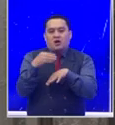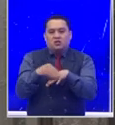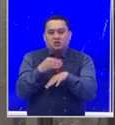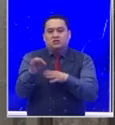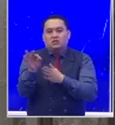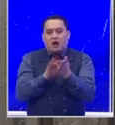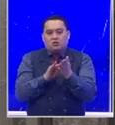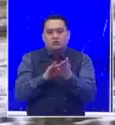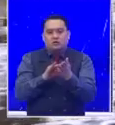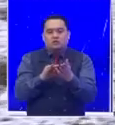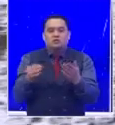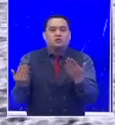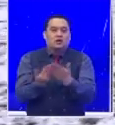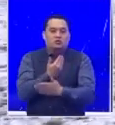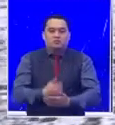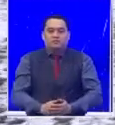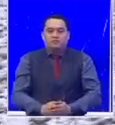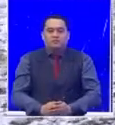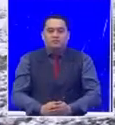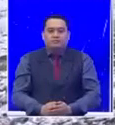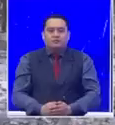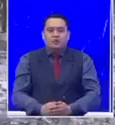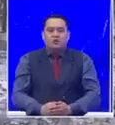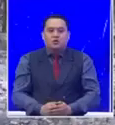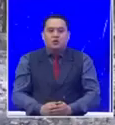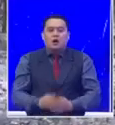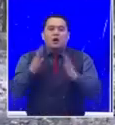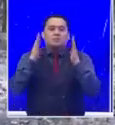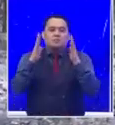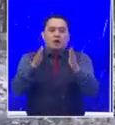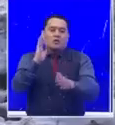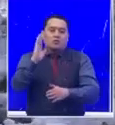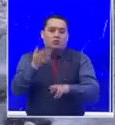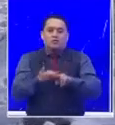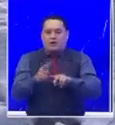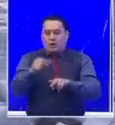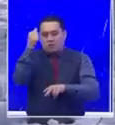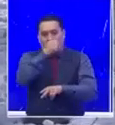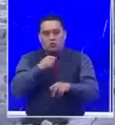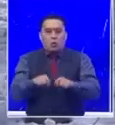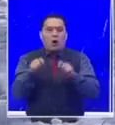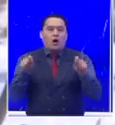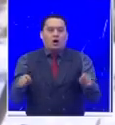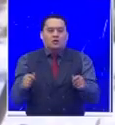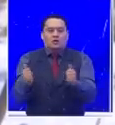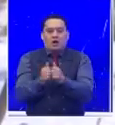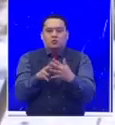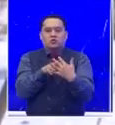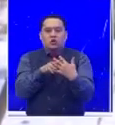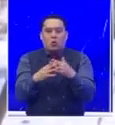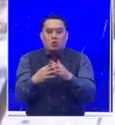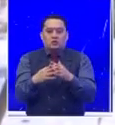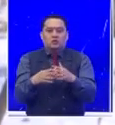почти сразу же обратно. Добавим, свой собственный парк появится у козлогашцев уже в этом году. Его откроют на окраине села,